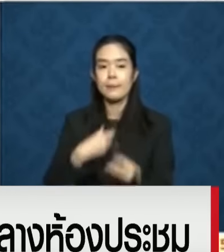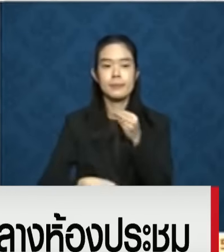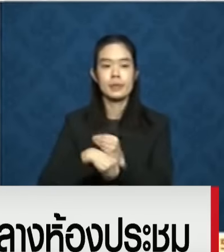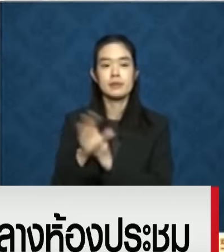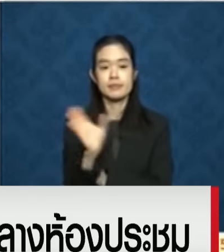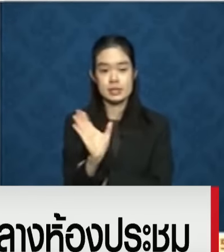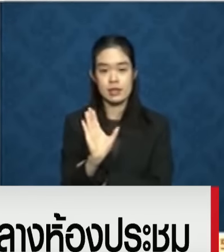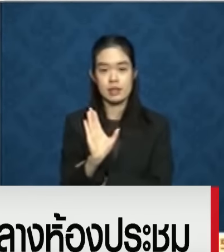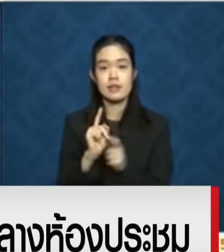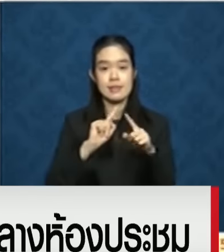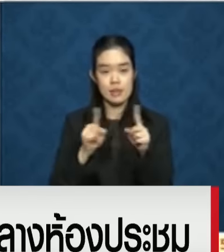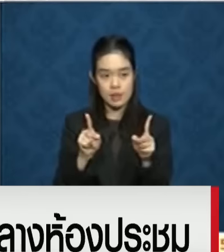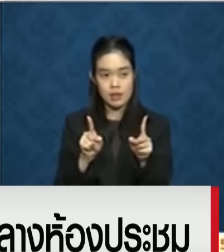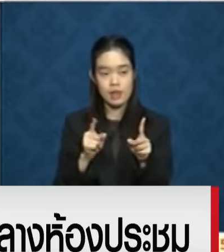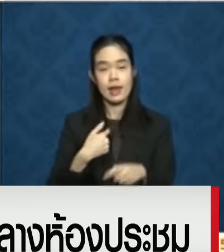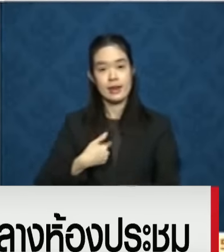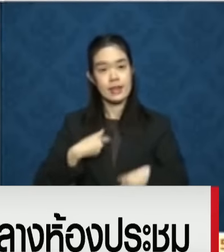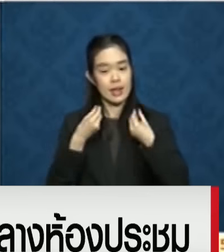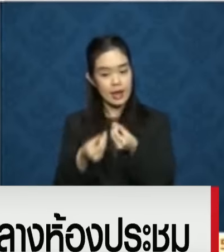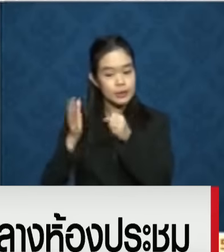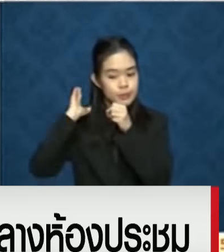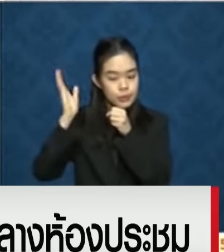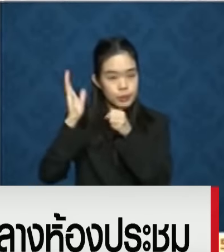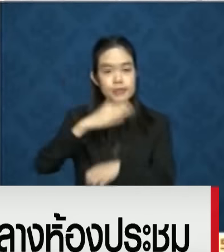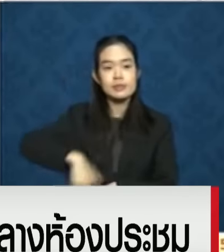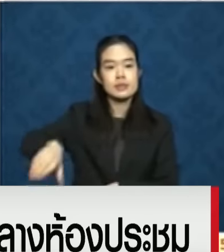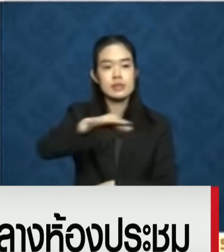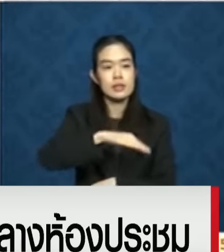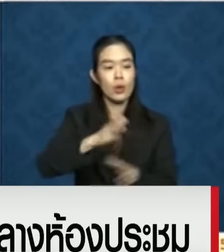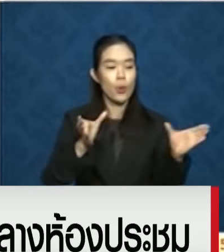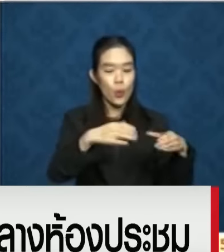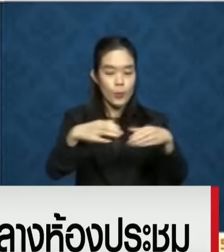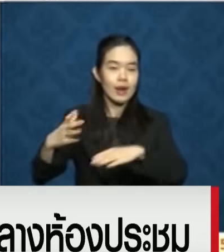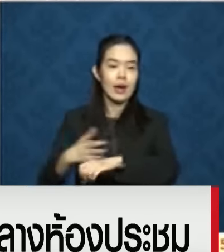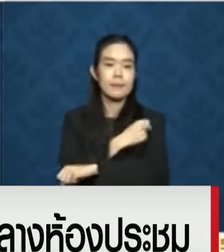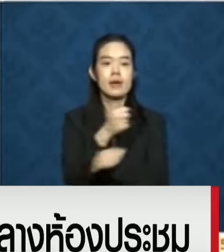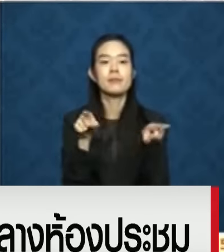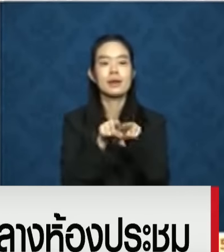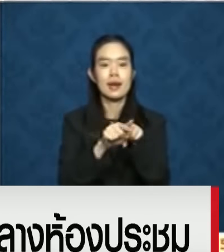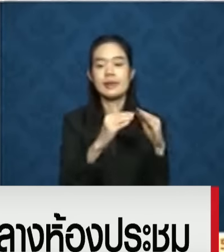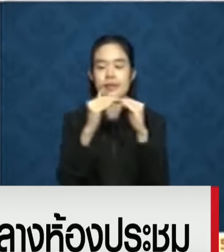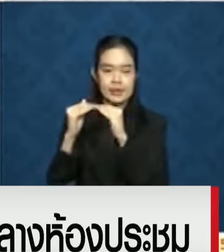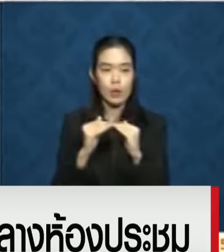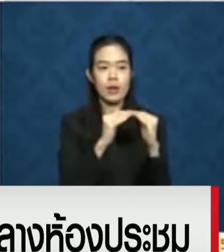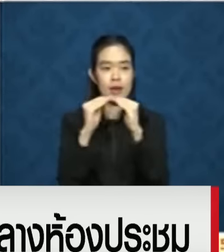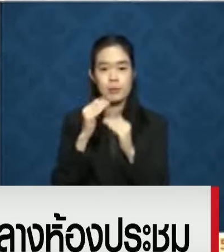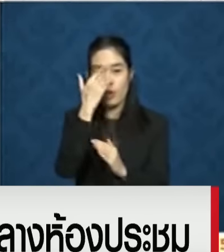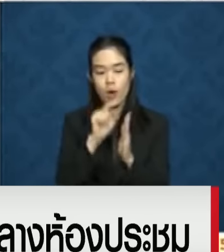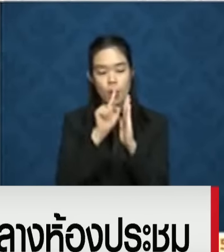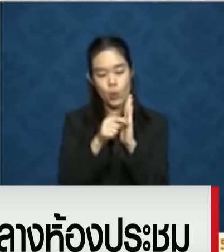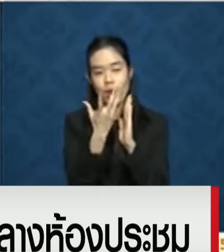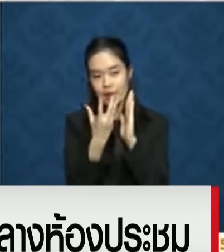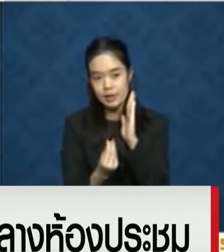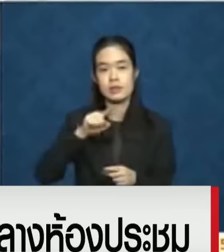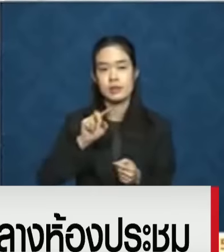ซึ่งไม่ตรงกับริ้วรอยบนใบหน้าของผู้ประท้วงเลยนะครับประธานก็คือหมออ๋องขอให้คุณประเสริฐพงษ์ถอนคำพูด